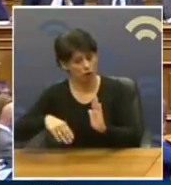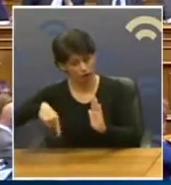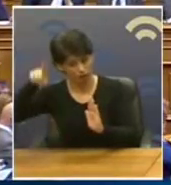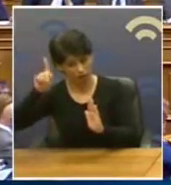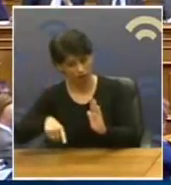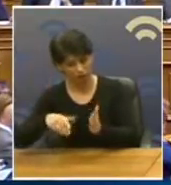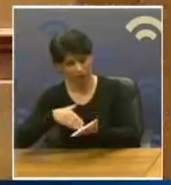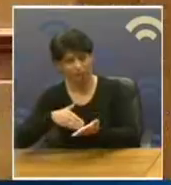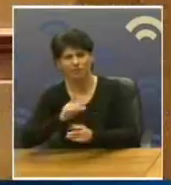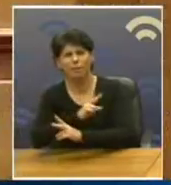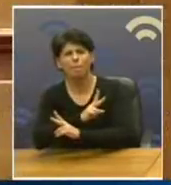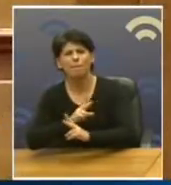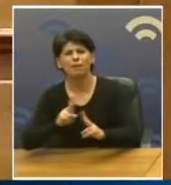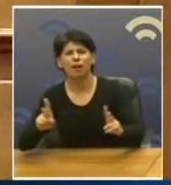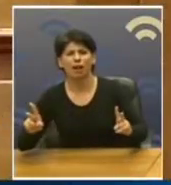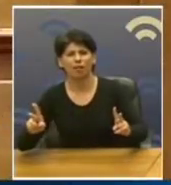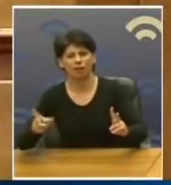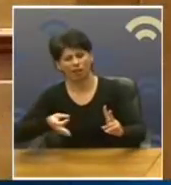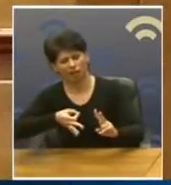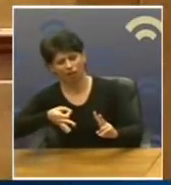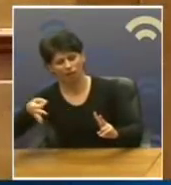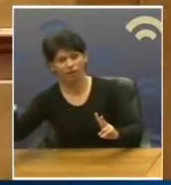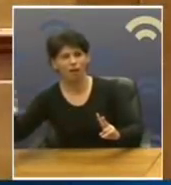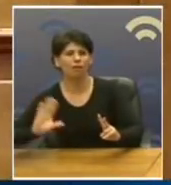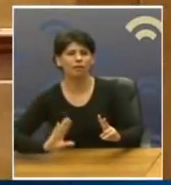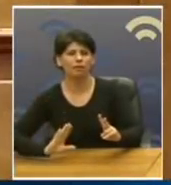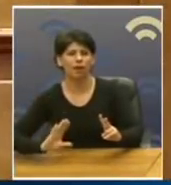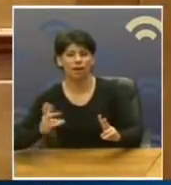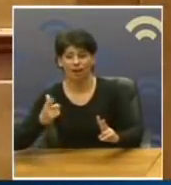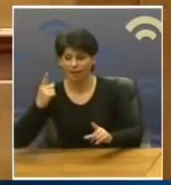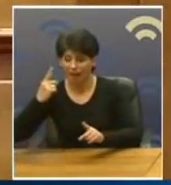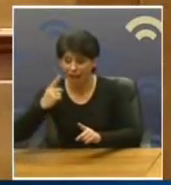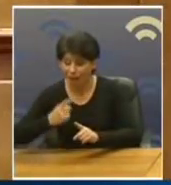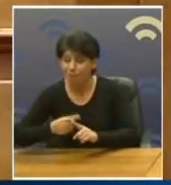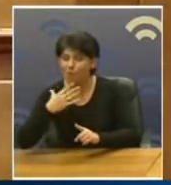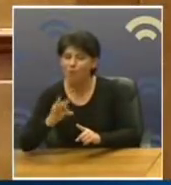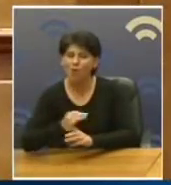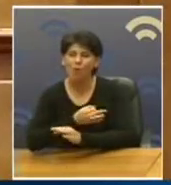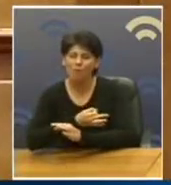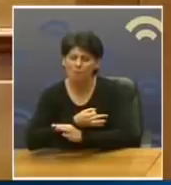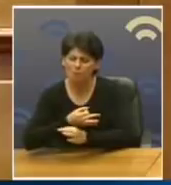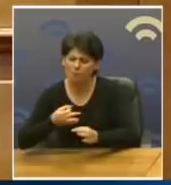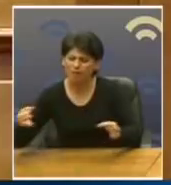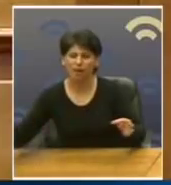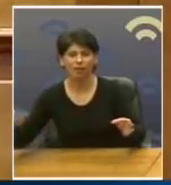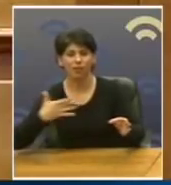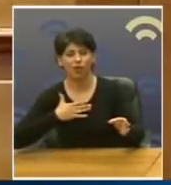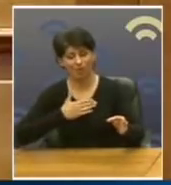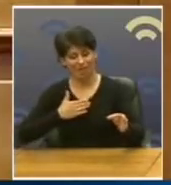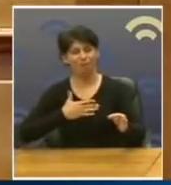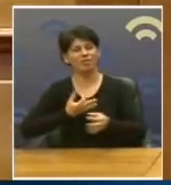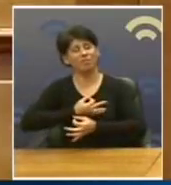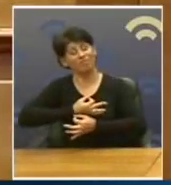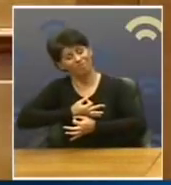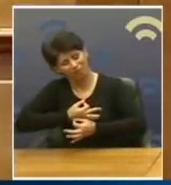ξεκαθαρίσω, είναι πεντακάθαρη. Αλλά είναι πεντακάθαρη για τον απλούστατο λόγο Γιατί και εμείς είμαστε πεντακάθαροι.